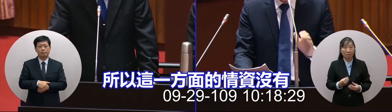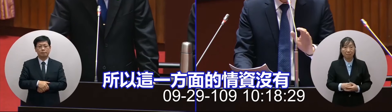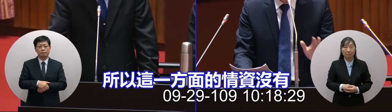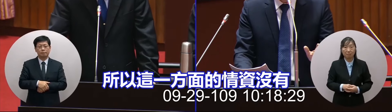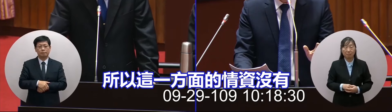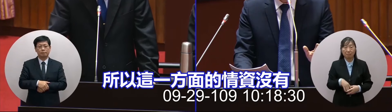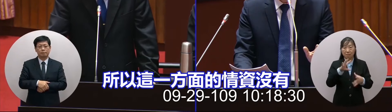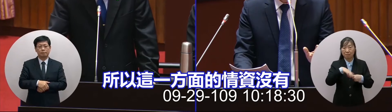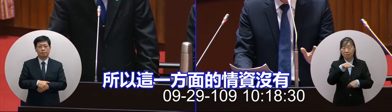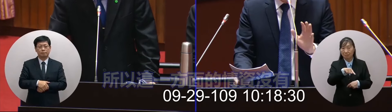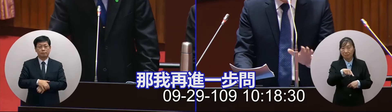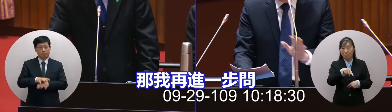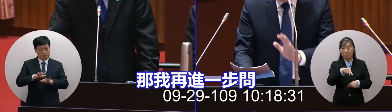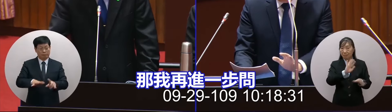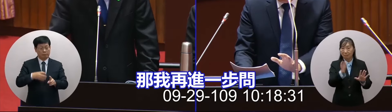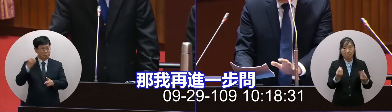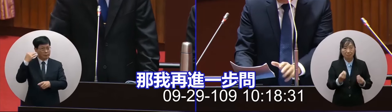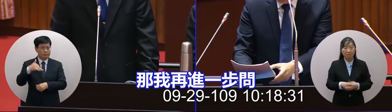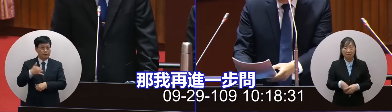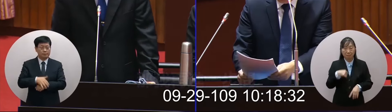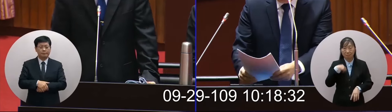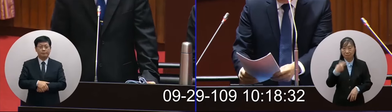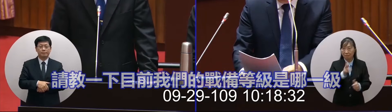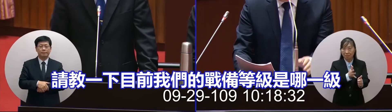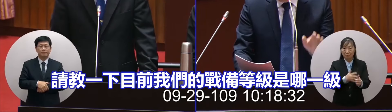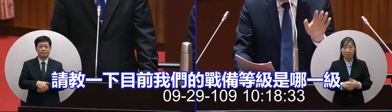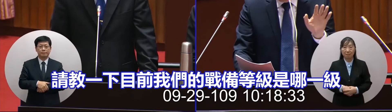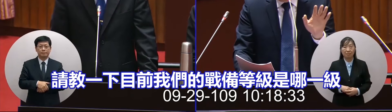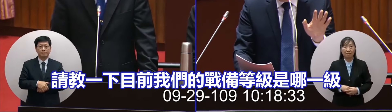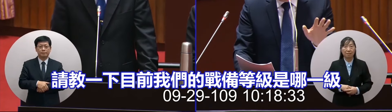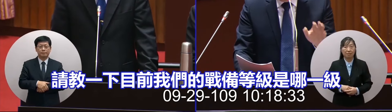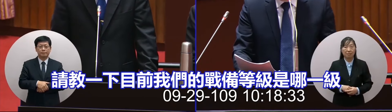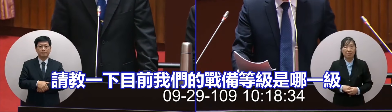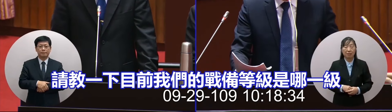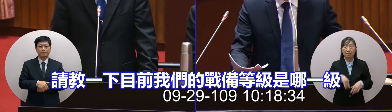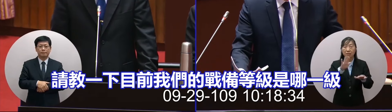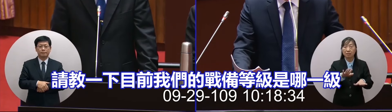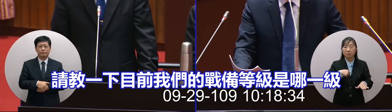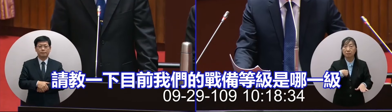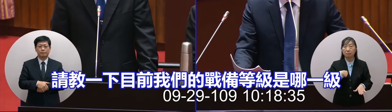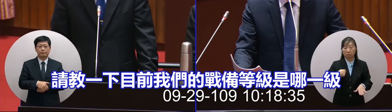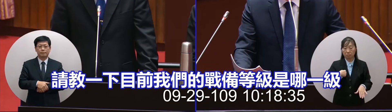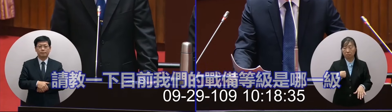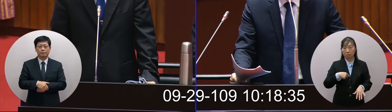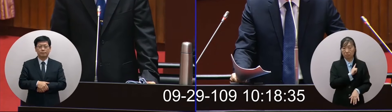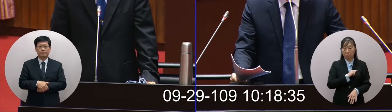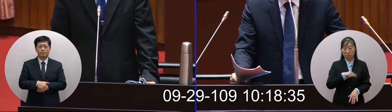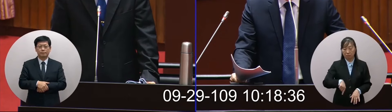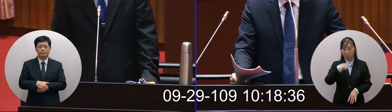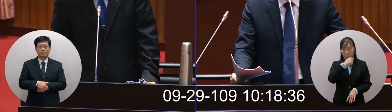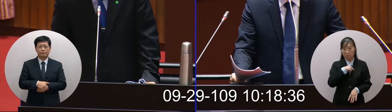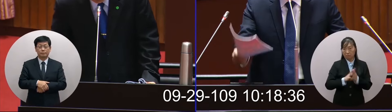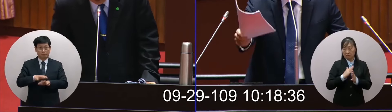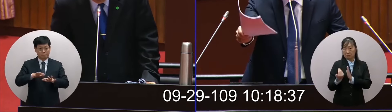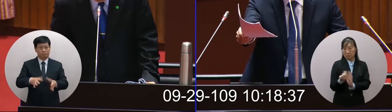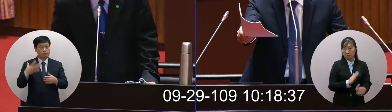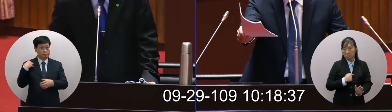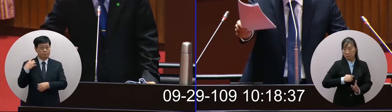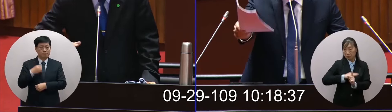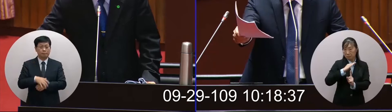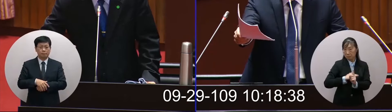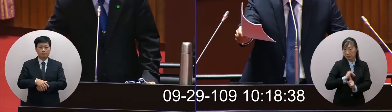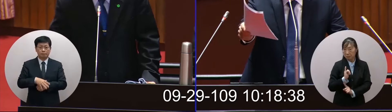到，所以这方面的情资没有。 目前没有。 好，那我再进一步问，请教一下，目前我们的战备等级是哪一级？ 目前还是。 那